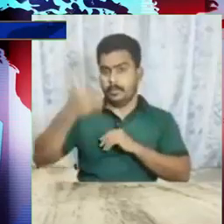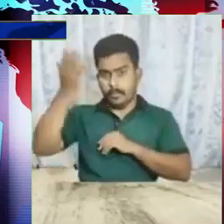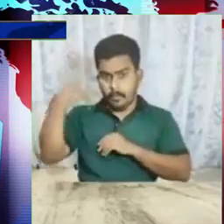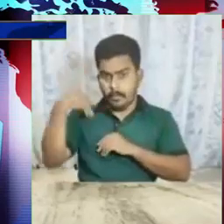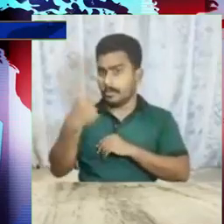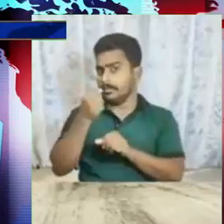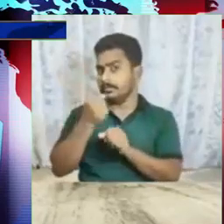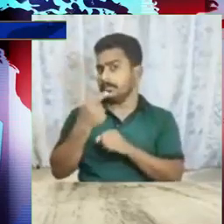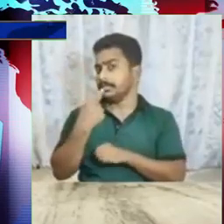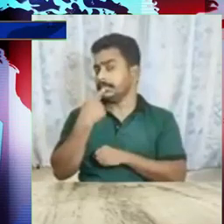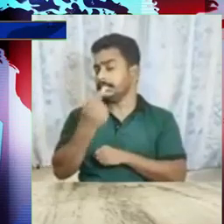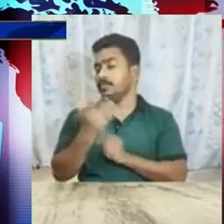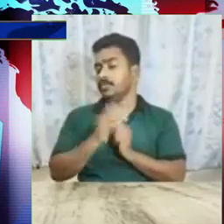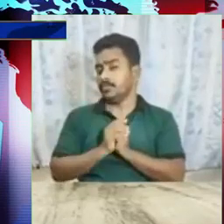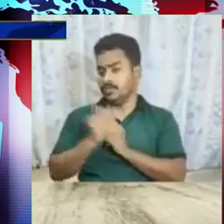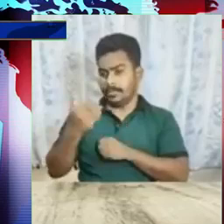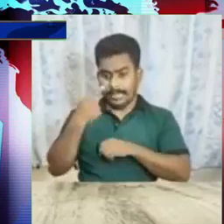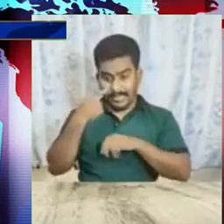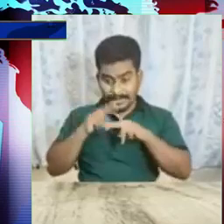വേണമെന്ന് തീരുമാനിച്ചിട്ടുണ്ട്.